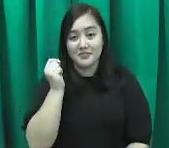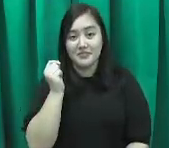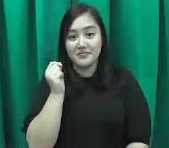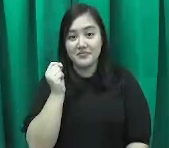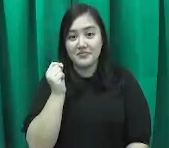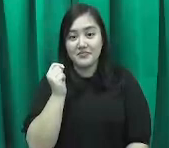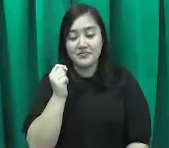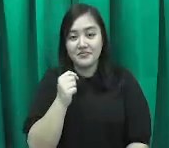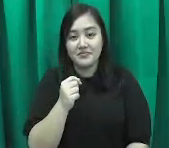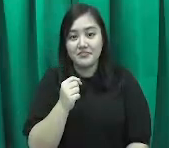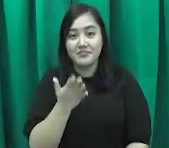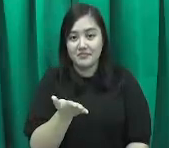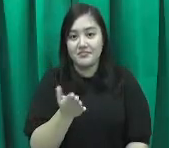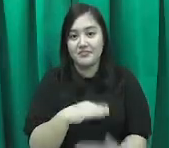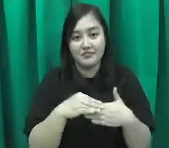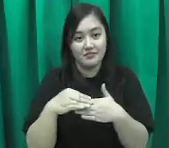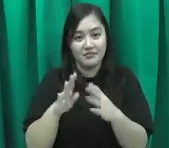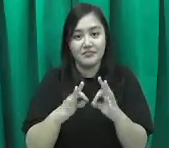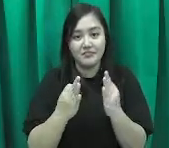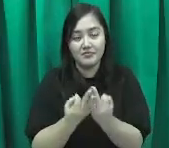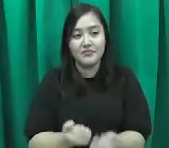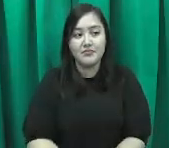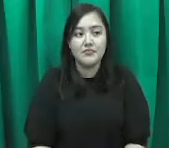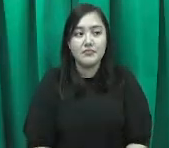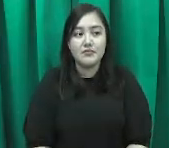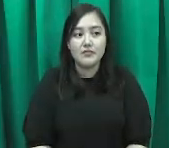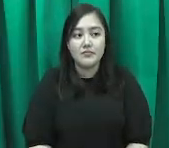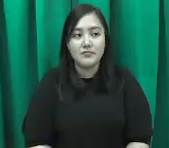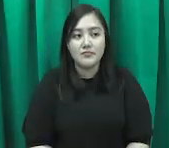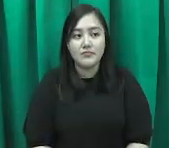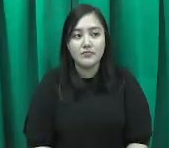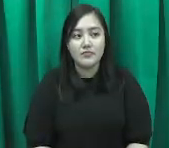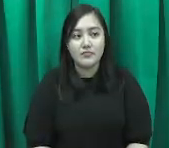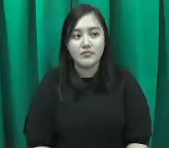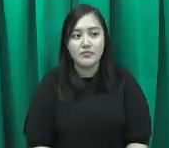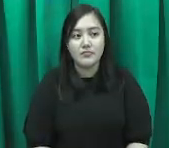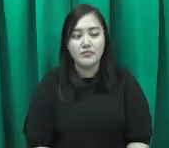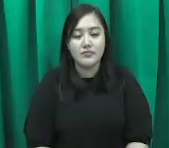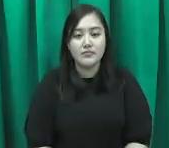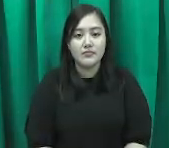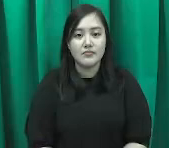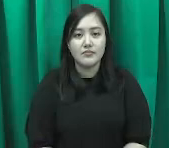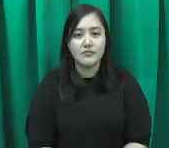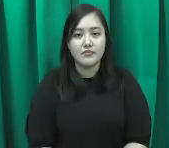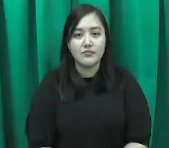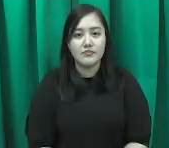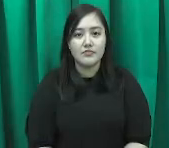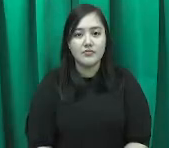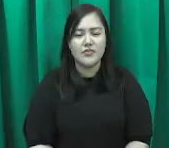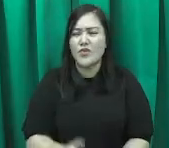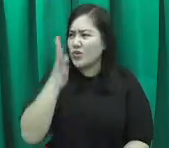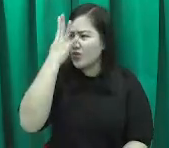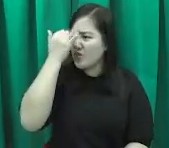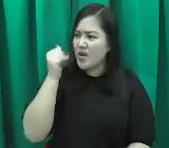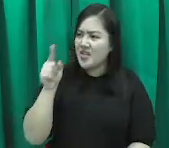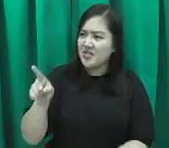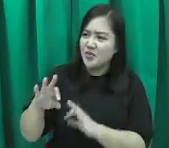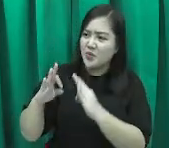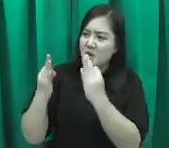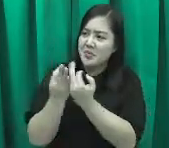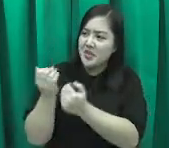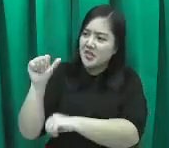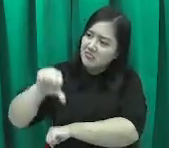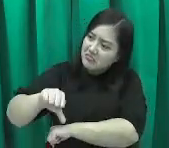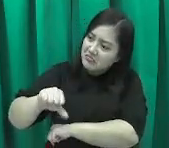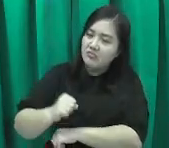Yes. Ba't bumagsak yung Chavez family? Hindi naman si Ma'am Odette, kundi si Sir Willie. Yes. Ba't bumagsak si Karangian family? Hindi naman kay Leslie, kundi Karangian.